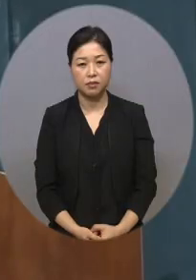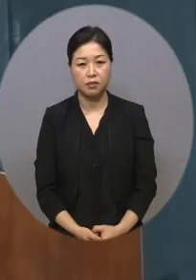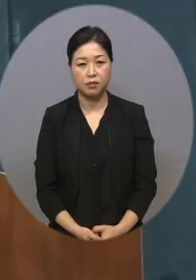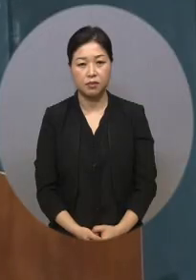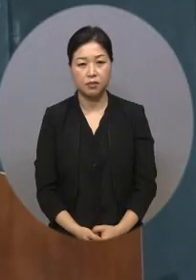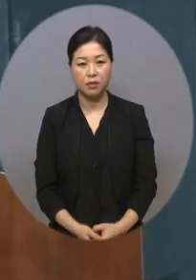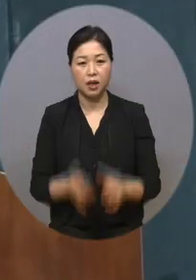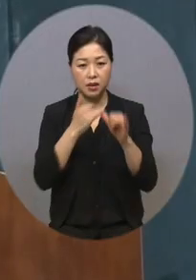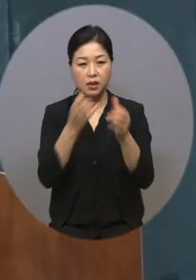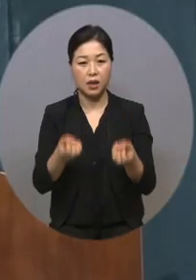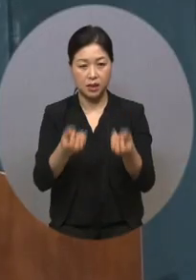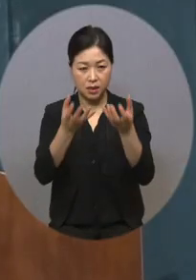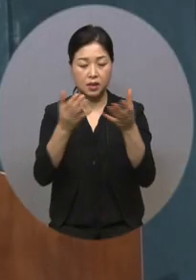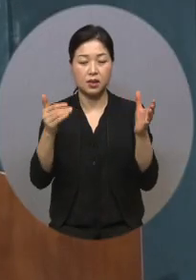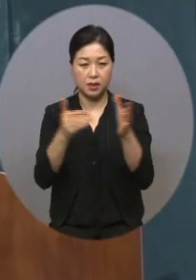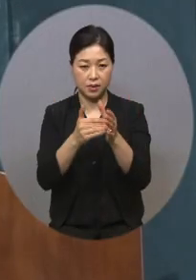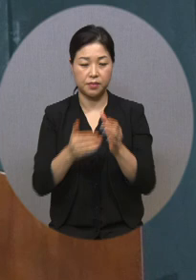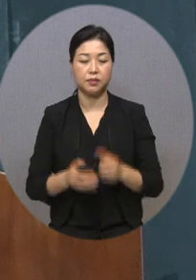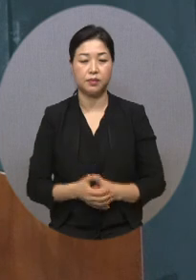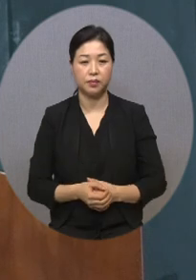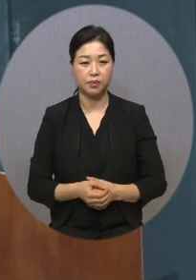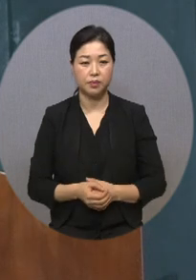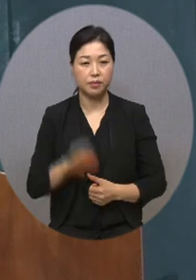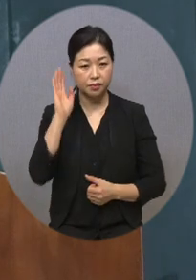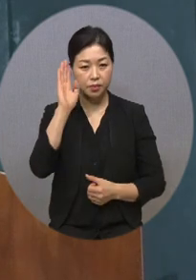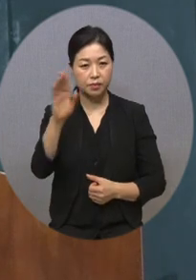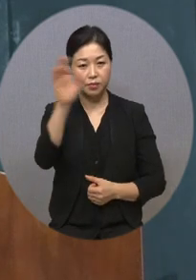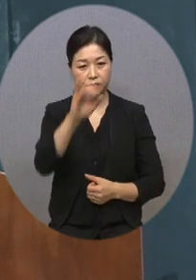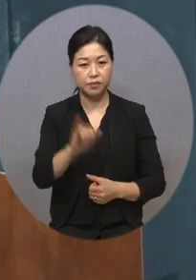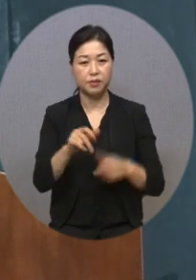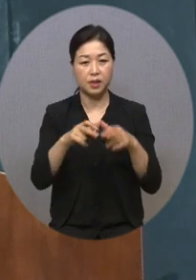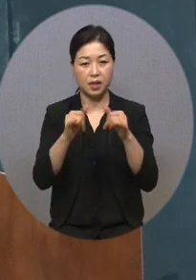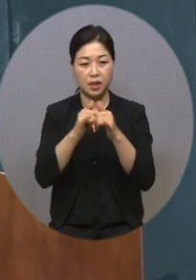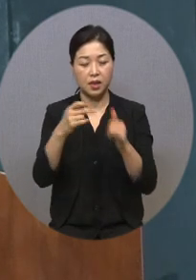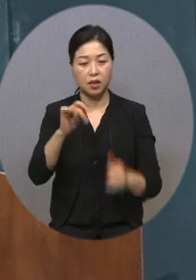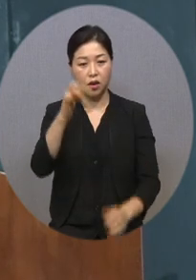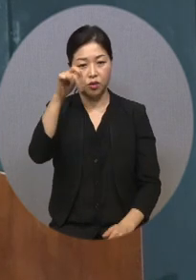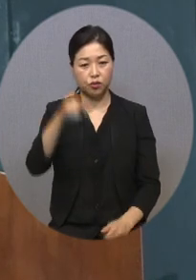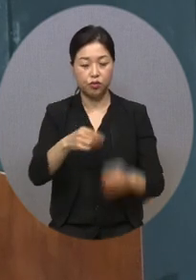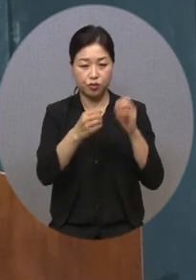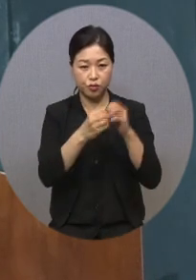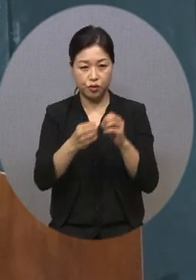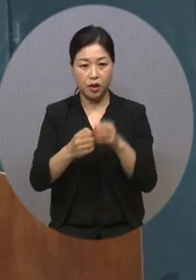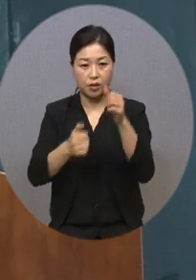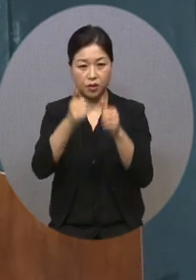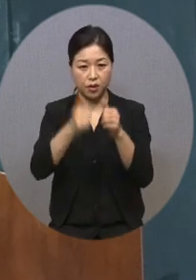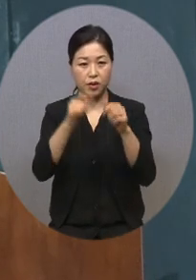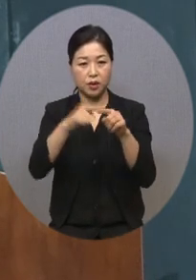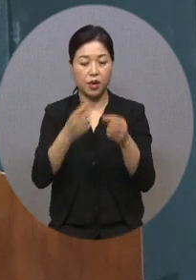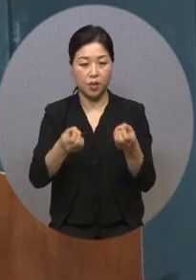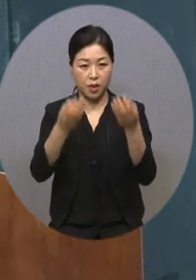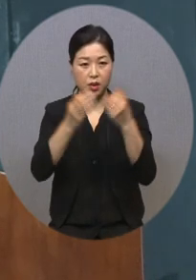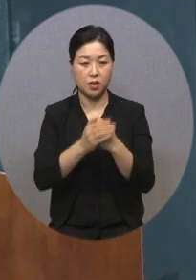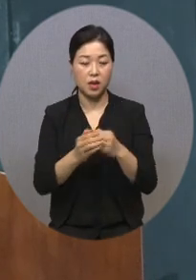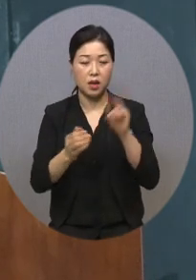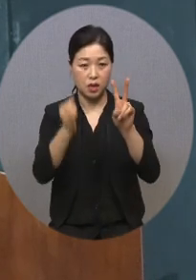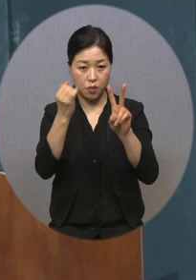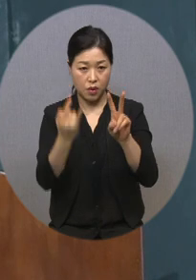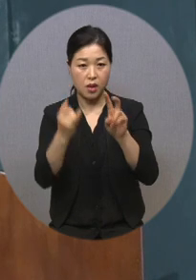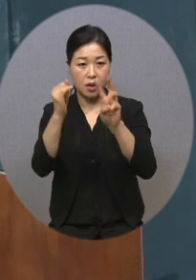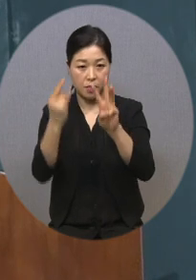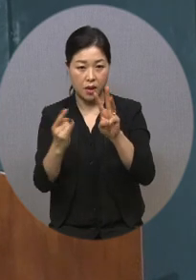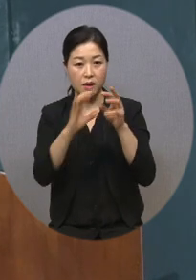이것으로 시상식을 끝났는데요. 앞으로도 전국 장애인 선호 국악경연대회는 2회, 3회 계속될